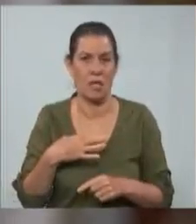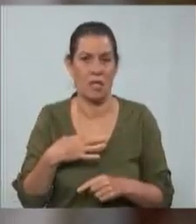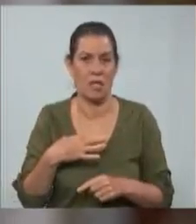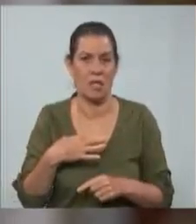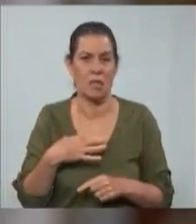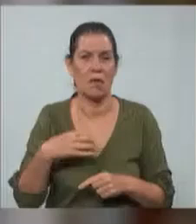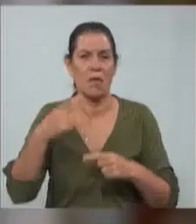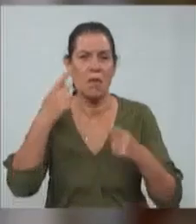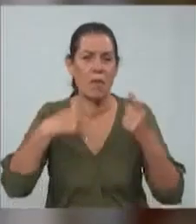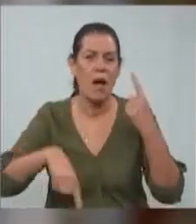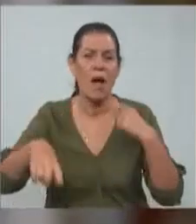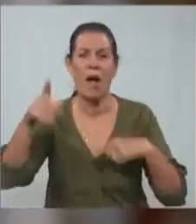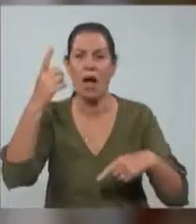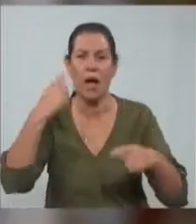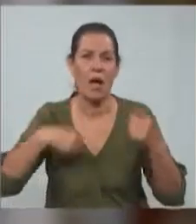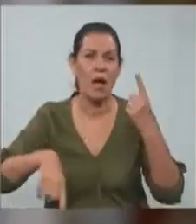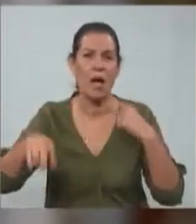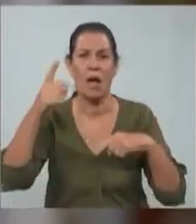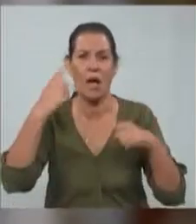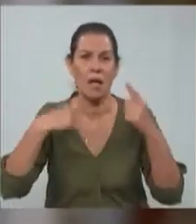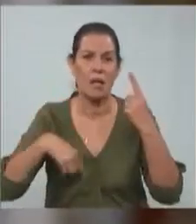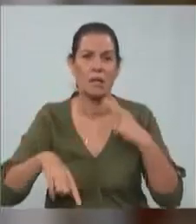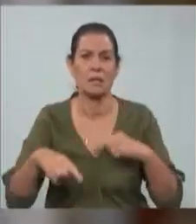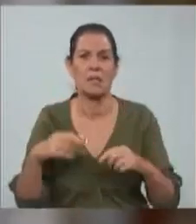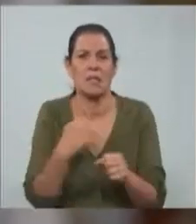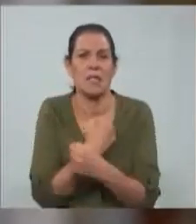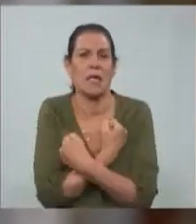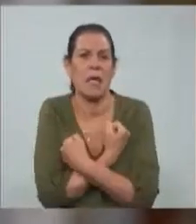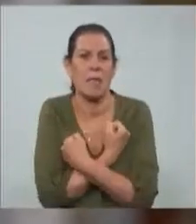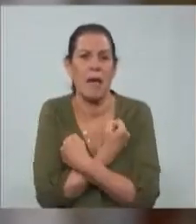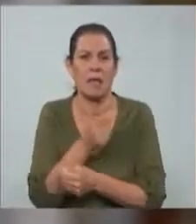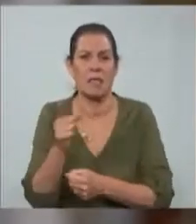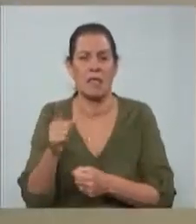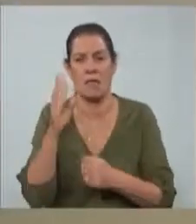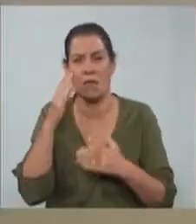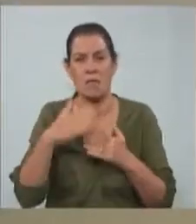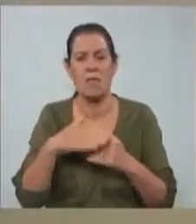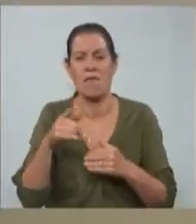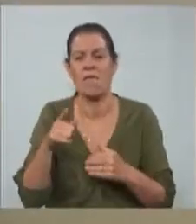ובכיתי את חיי, חיבקתי את מיקי חזק, ובכיתי.